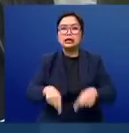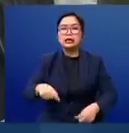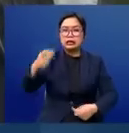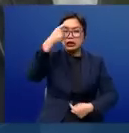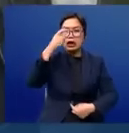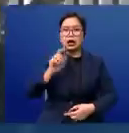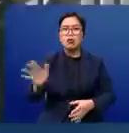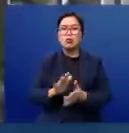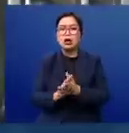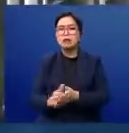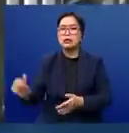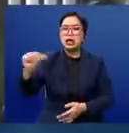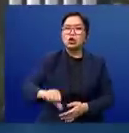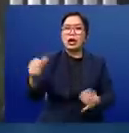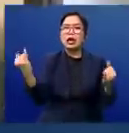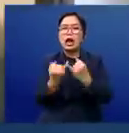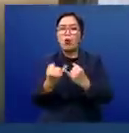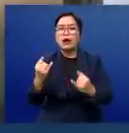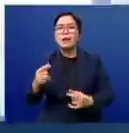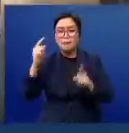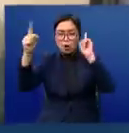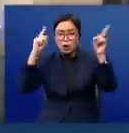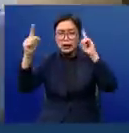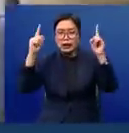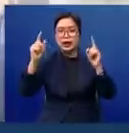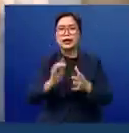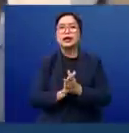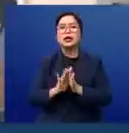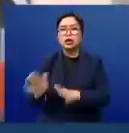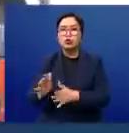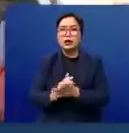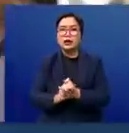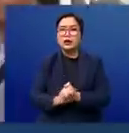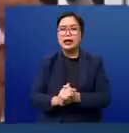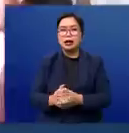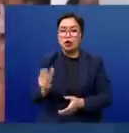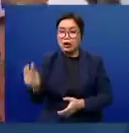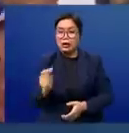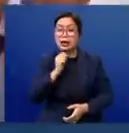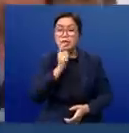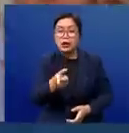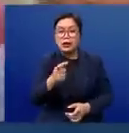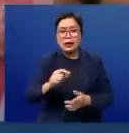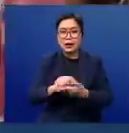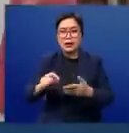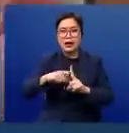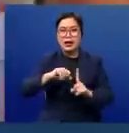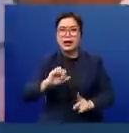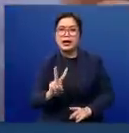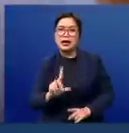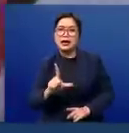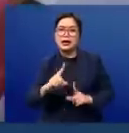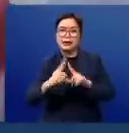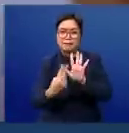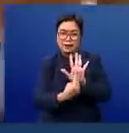mematikan lawan politik begitupun penyelidikan kasus yang sama dengan terlapor kivlan Zein mantan kepala staf Kostrad itu diduga